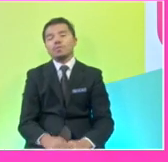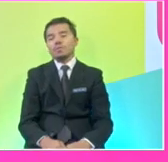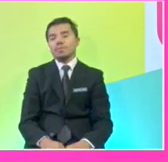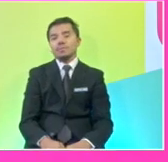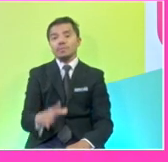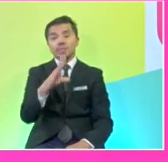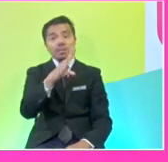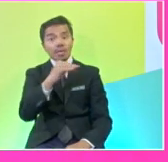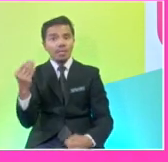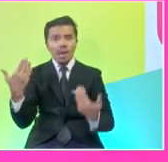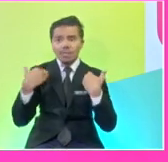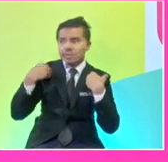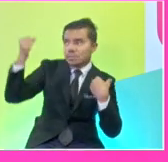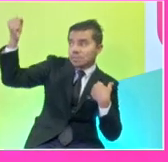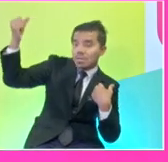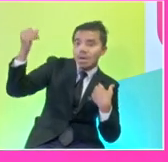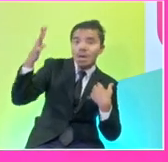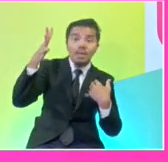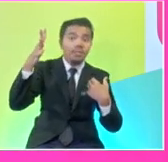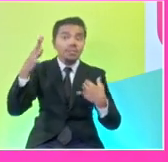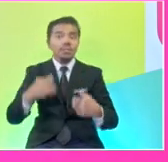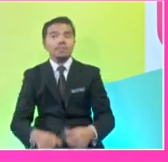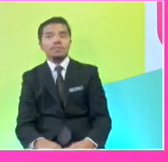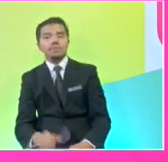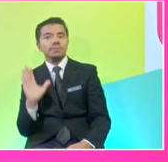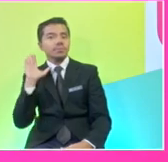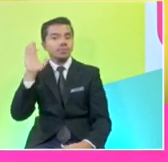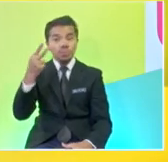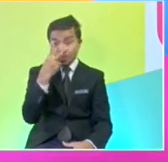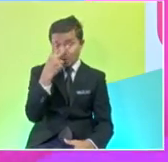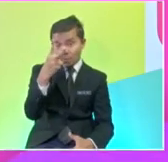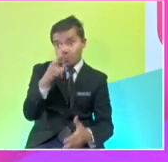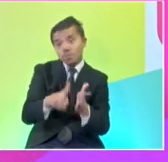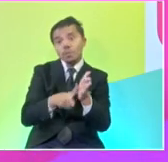jadi ini contoh video pertama Mari kita lihat